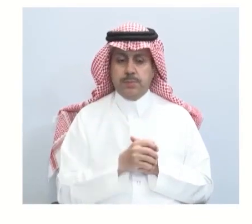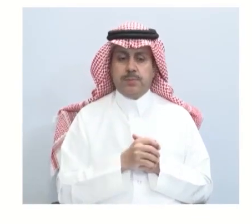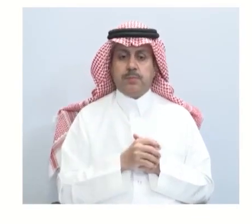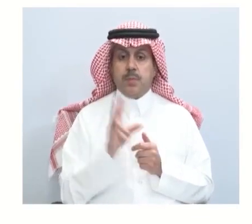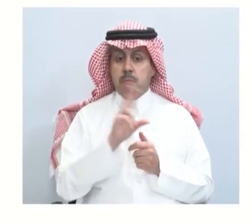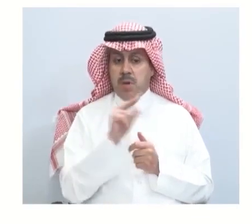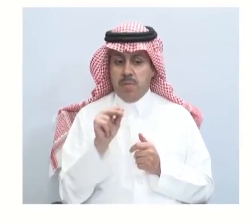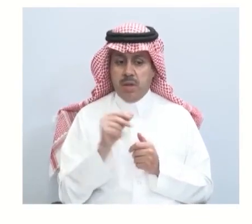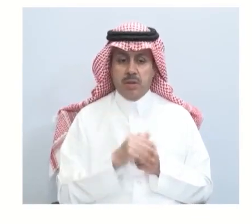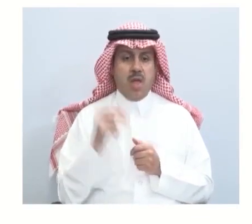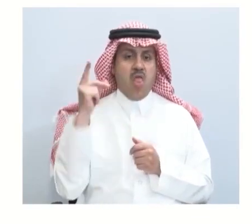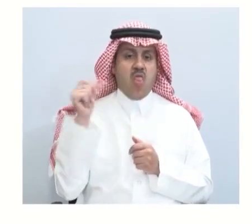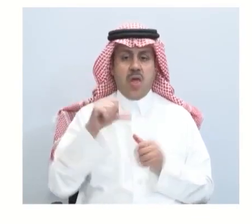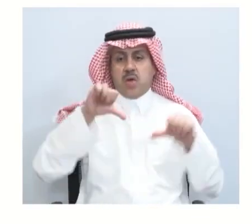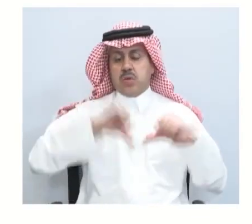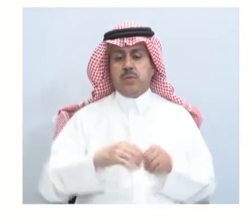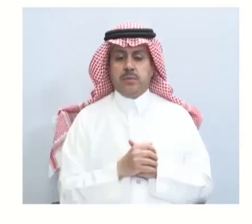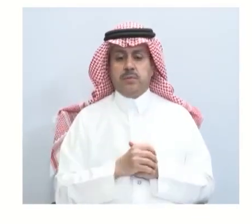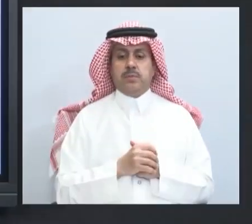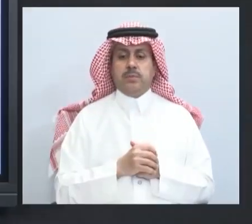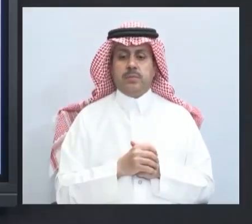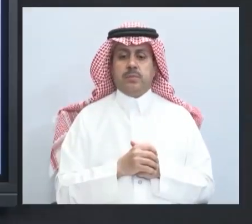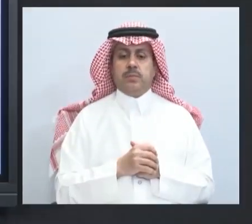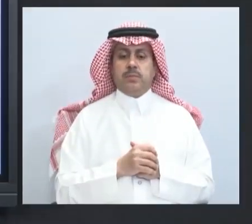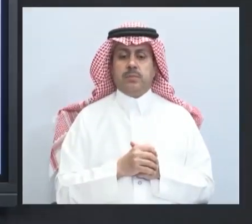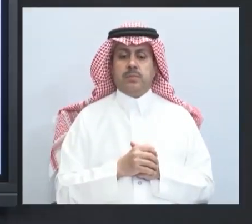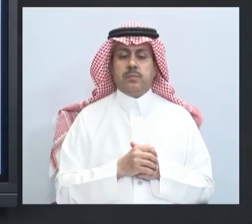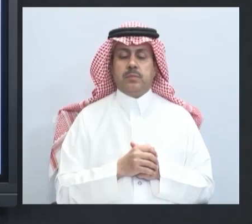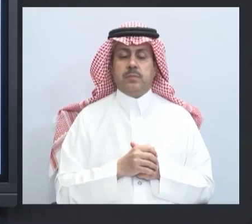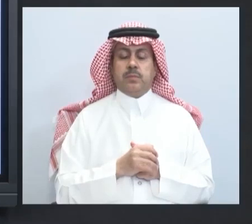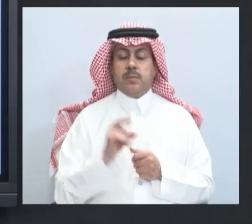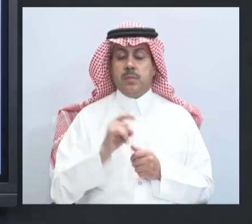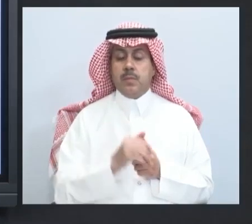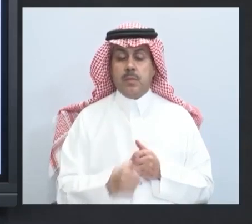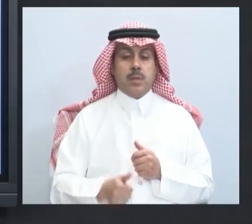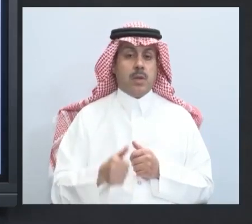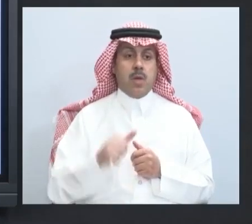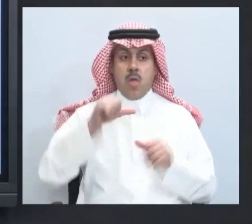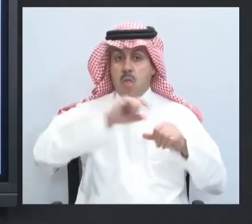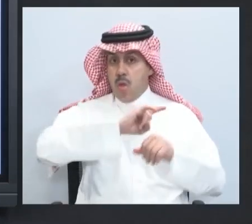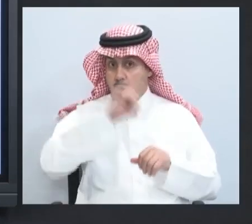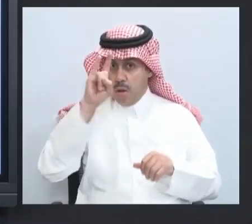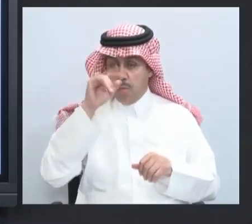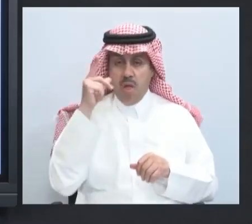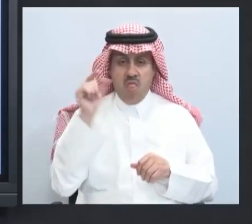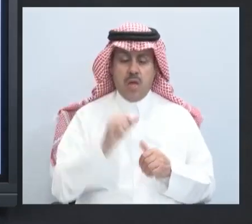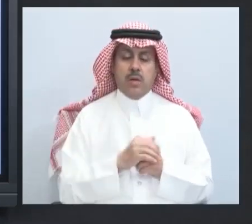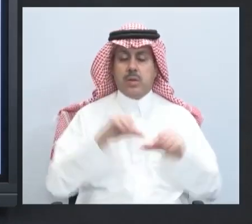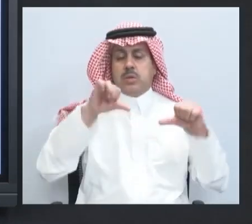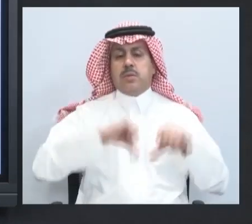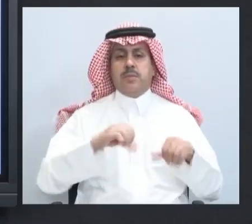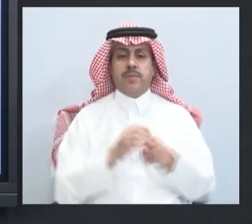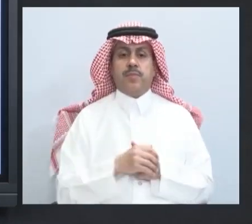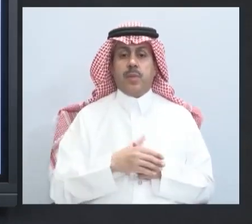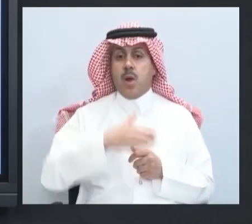من صور الظن ذكرنا عده صور للظن اياكم والظن يقول عليه الصلاه والسلام فان الظن اكذب الحديث لا شك